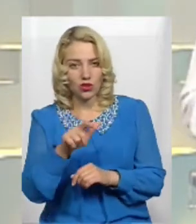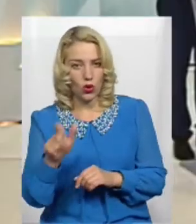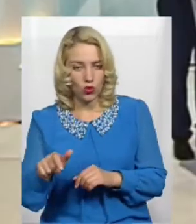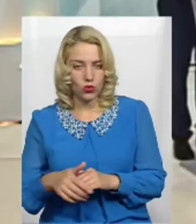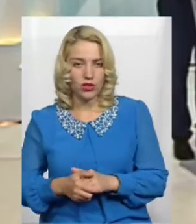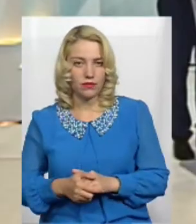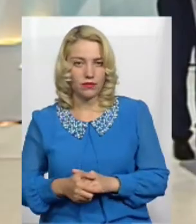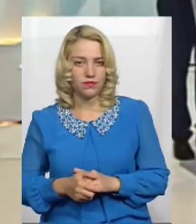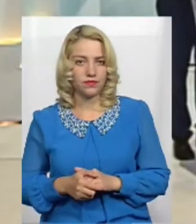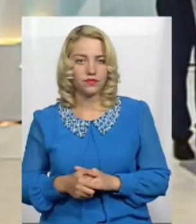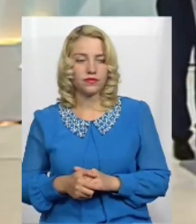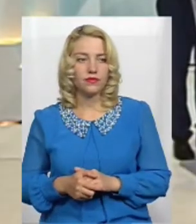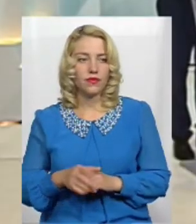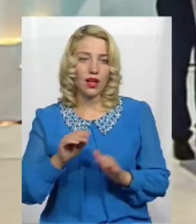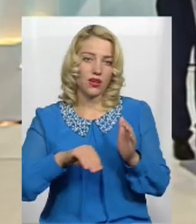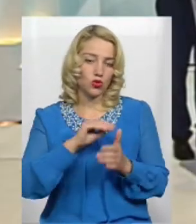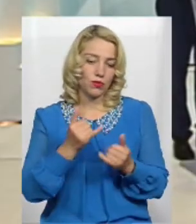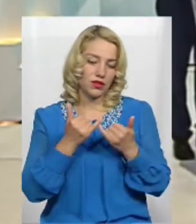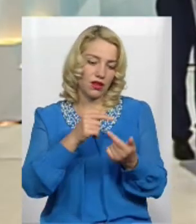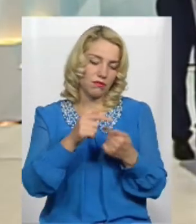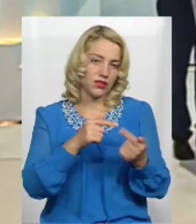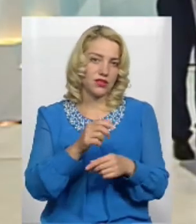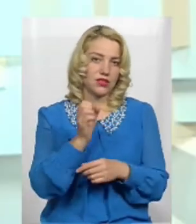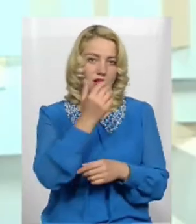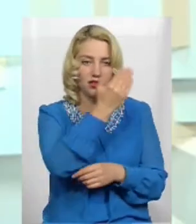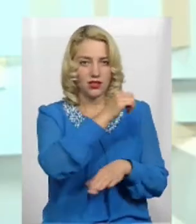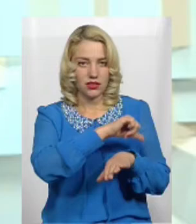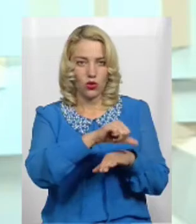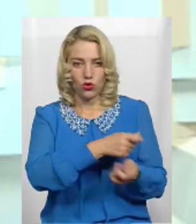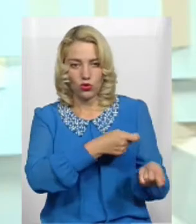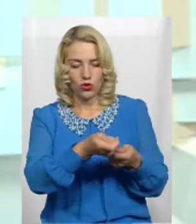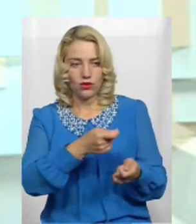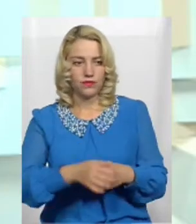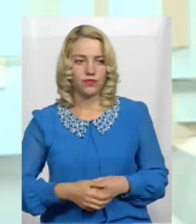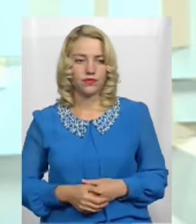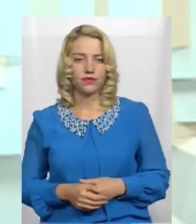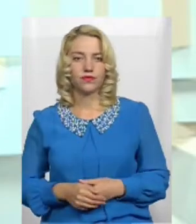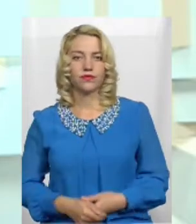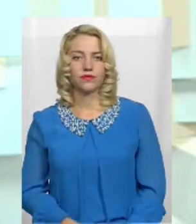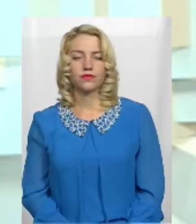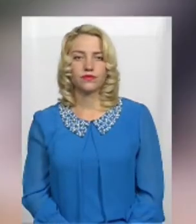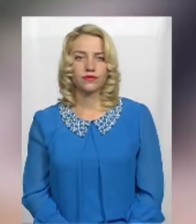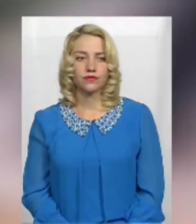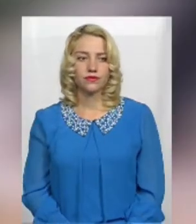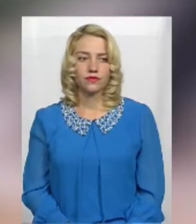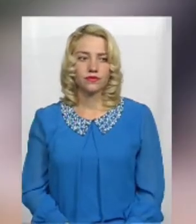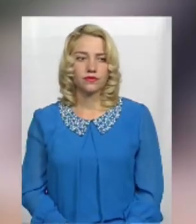не по 8 тисяч, а закупайте для бізнесу, будь ласка. І ще одне питання від жителів, прошу.